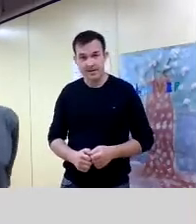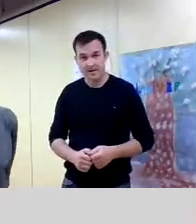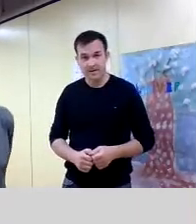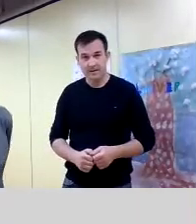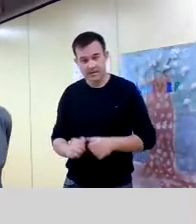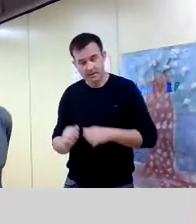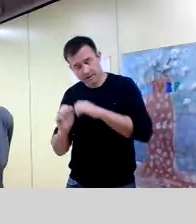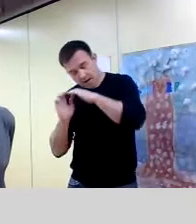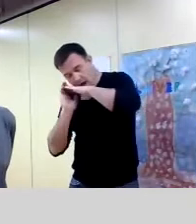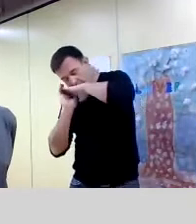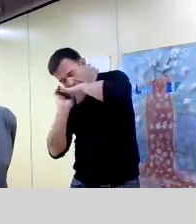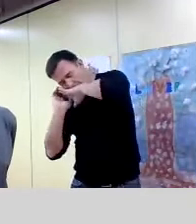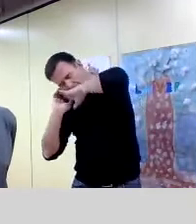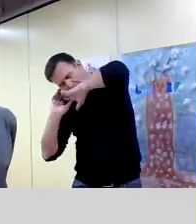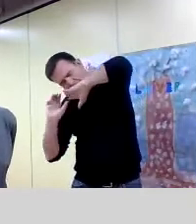Qu'est-ce que tu fais le matin?